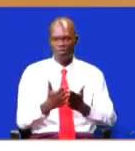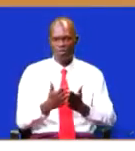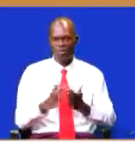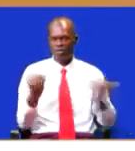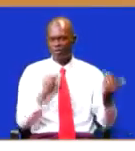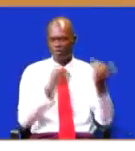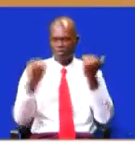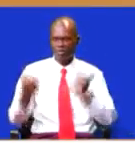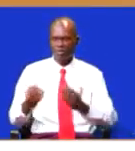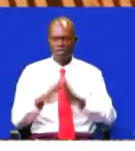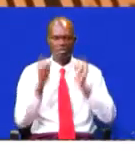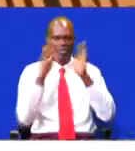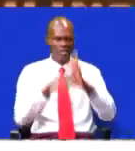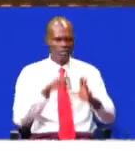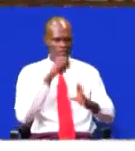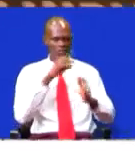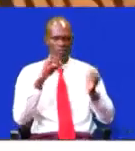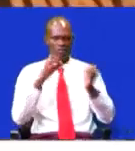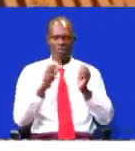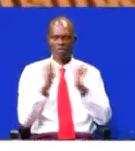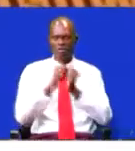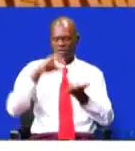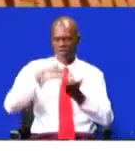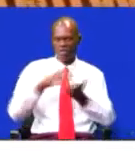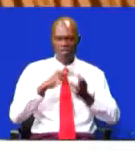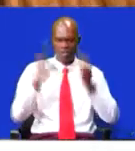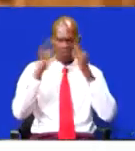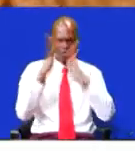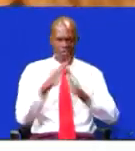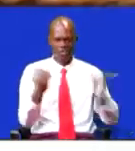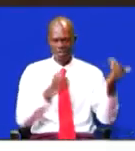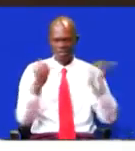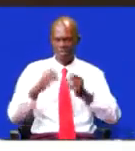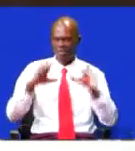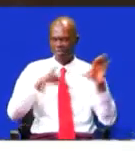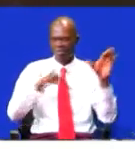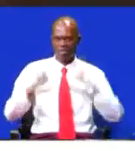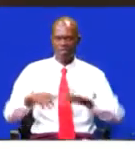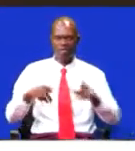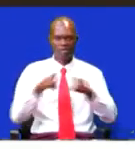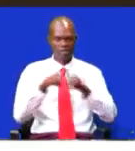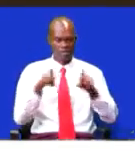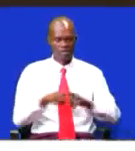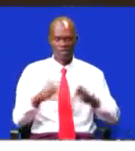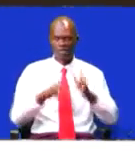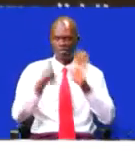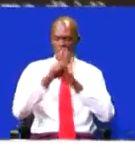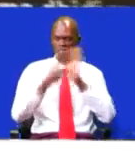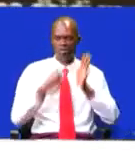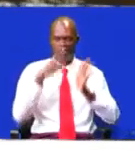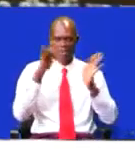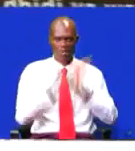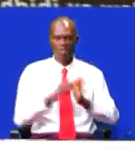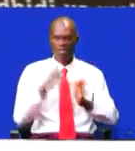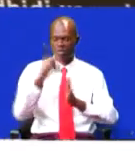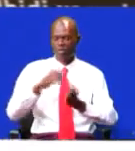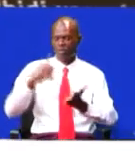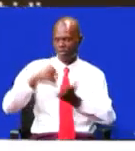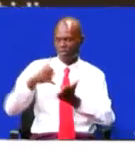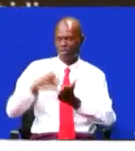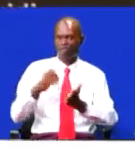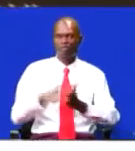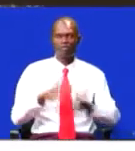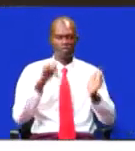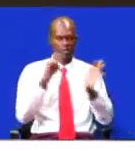Nikech kiling' gi kes, ineno ka nyathi hinyore to iling'o, to mano be okwano nang'o chik wacho ni in achiel kuom joma hinyo ang'owa ngima